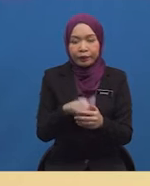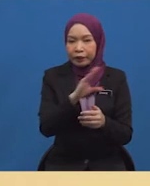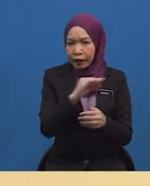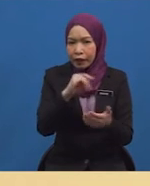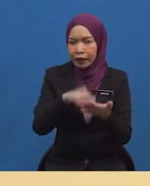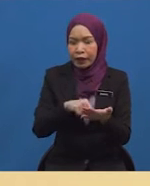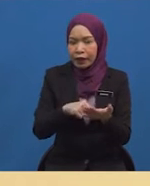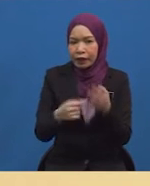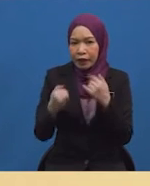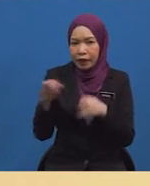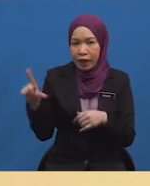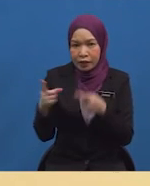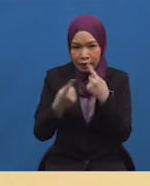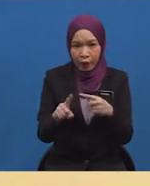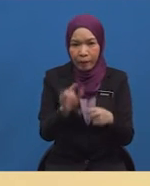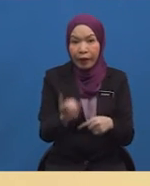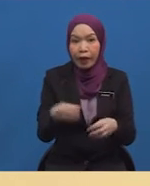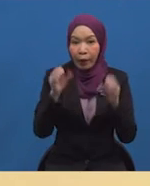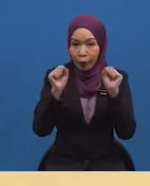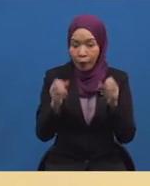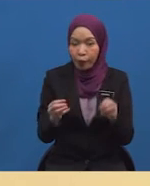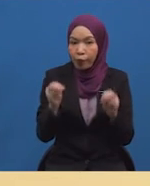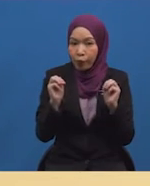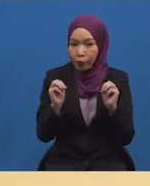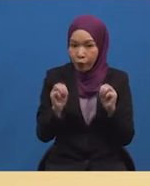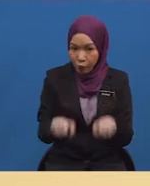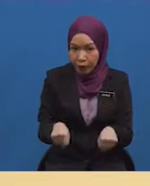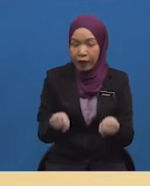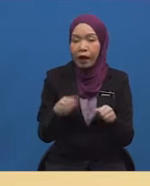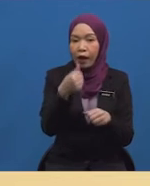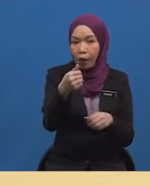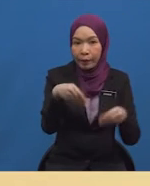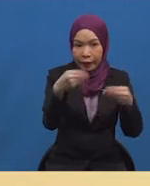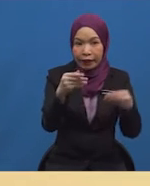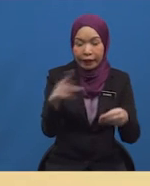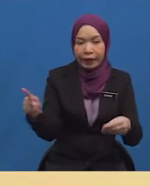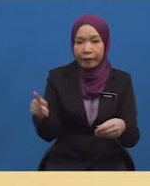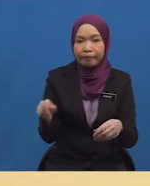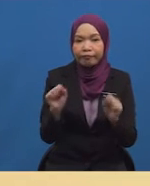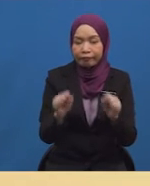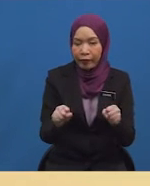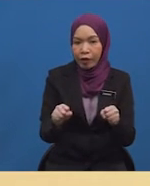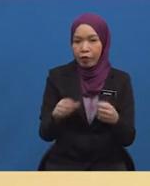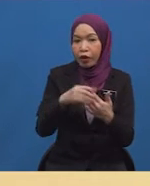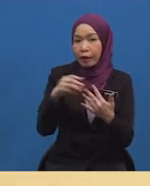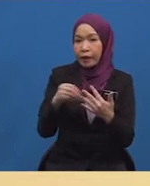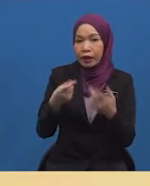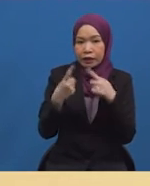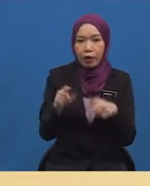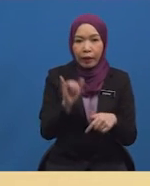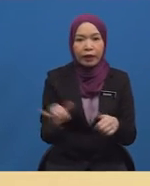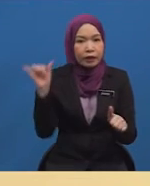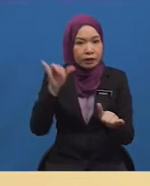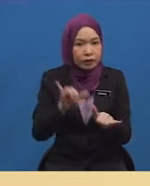beberapa jawapan yang anda boleh berikan. Ada banyak lagi pilihan jawapan yang boleh diutarakan